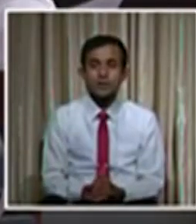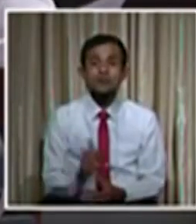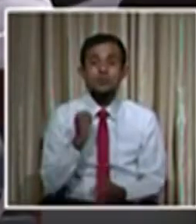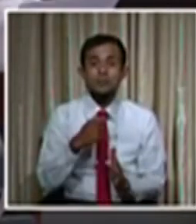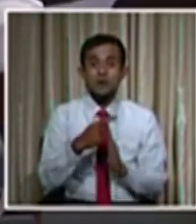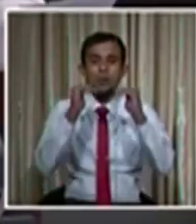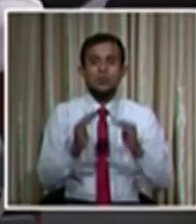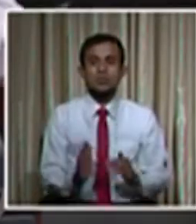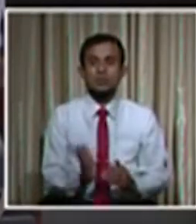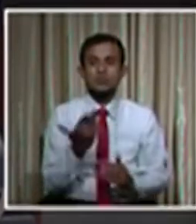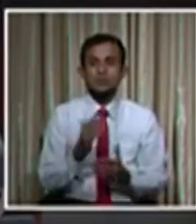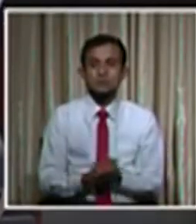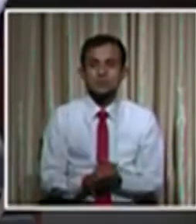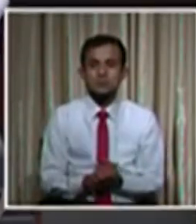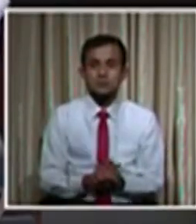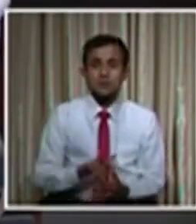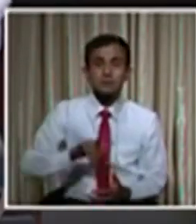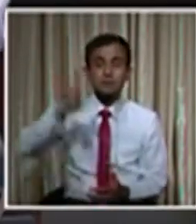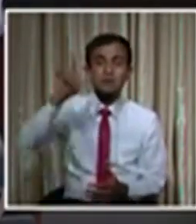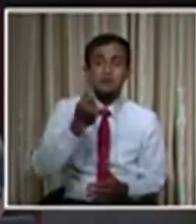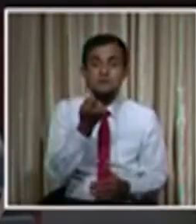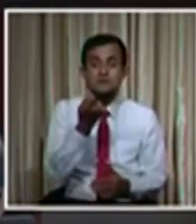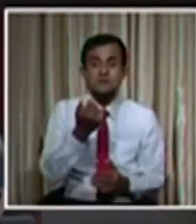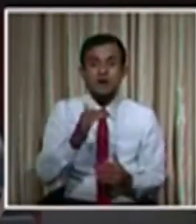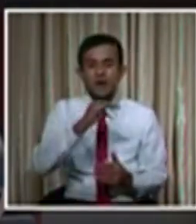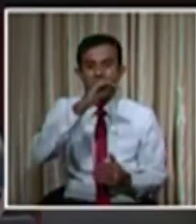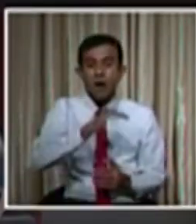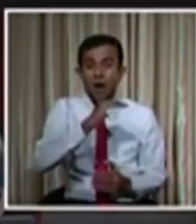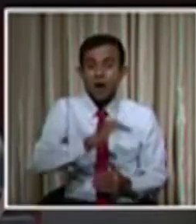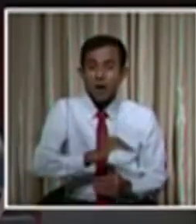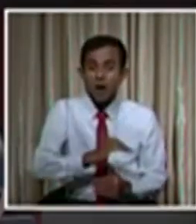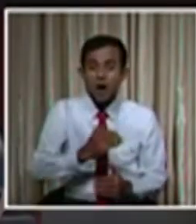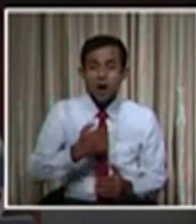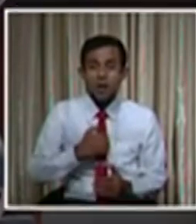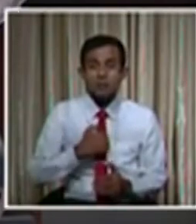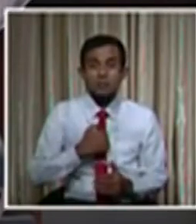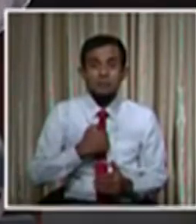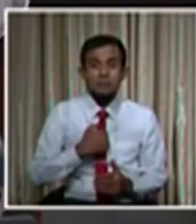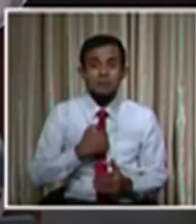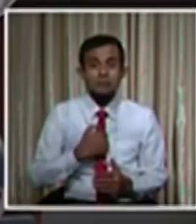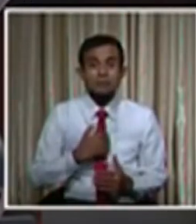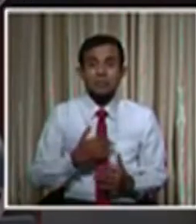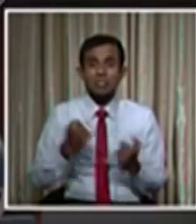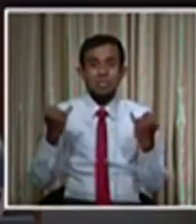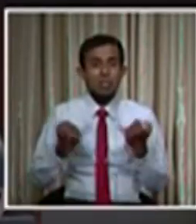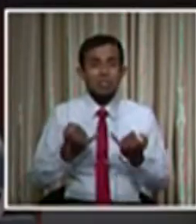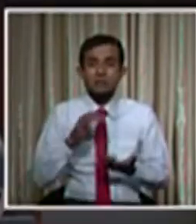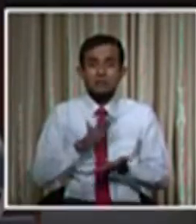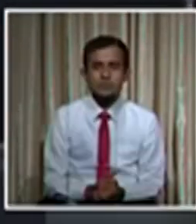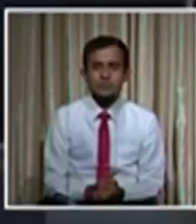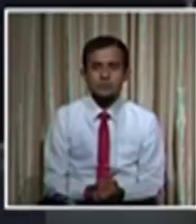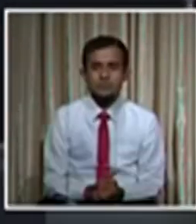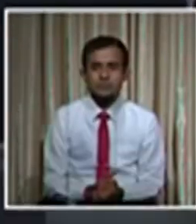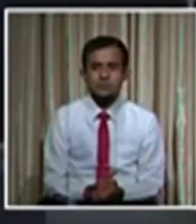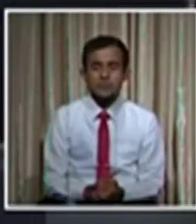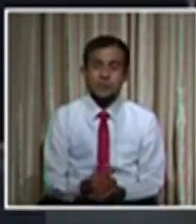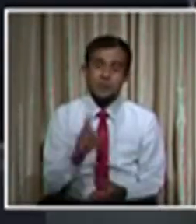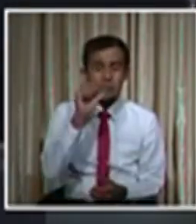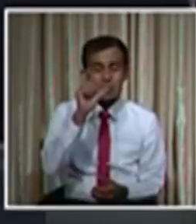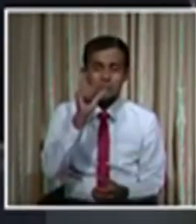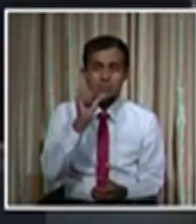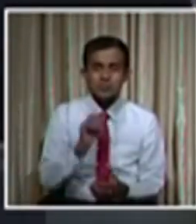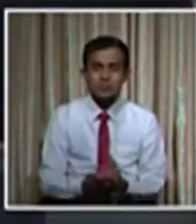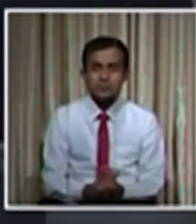රට ගොඩ ගන්නට ඕන. මේ විදේශ විනිම සංචිත පහළ වැටීම තුල අපි කාලකන්ණි සතුටක් ලබන්නේ නැහැ ගරු අග්‍රාමාත්‍යතුමනි. අපි බලමු. හරි